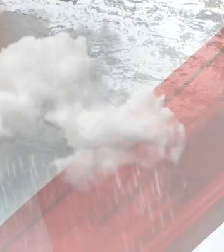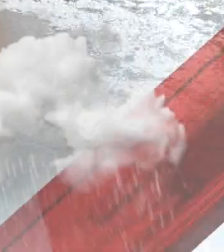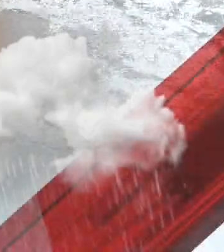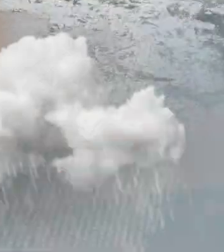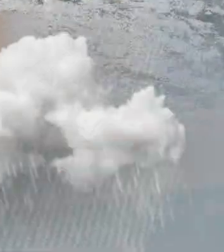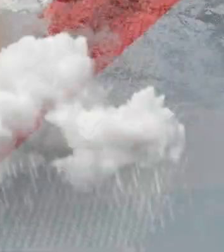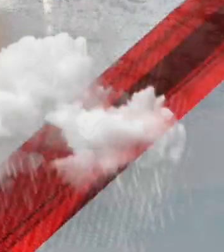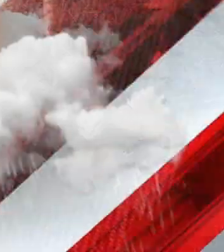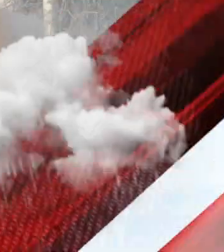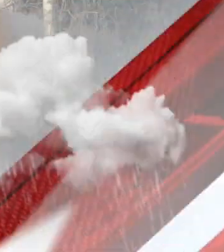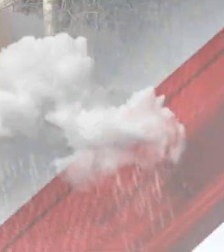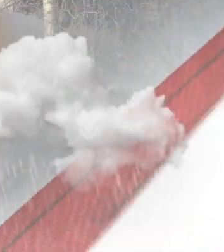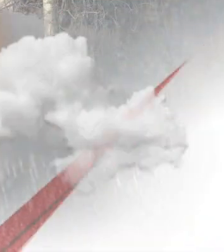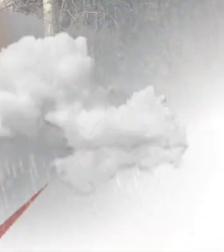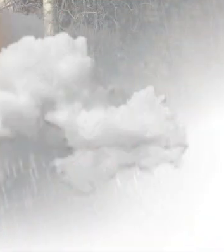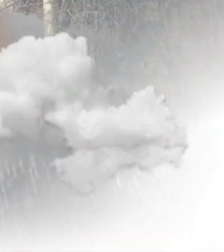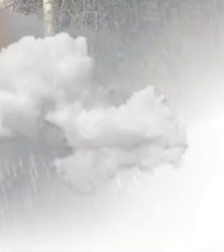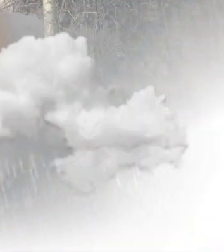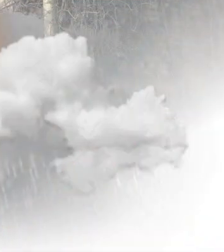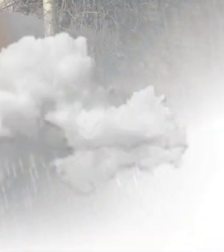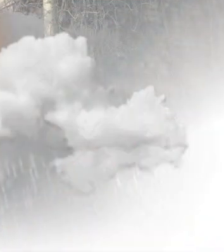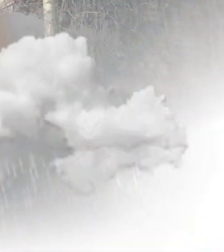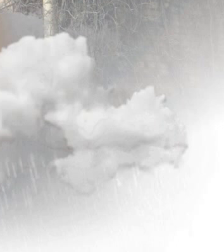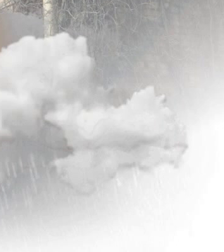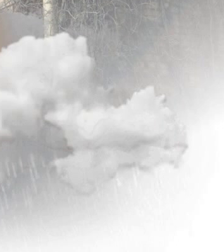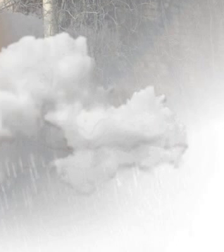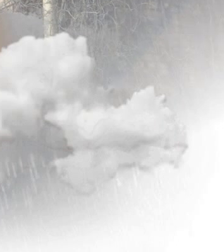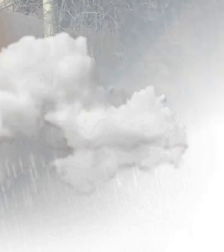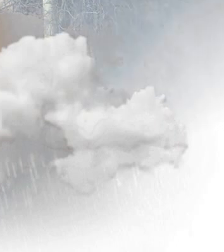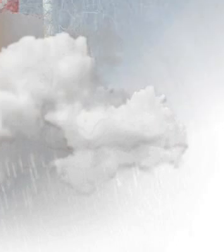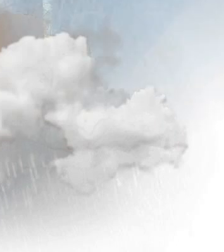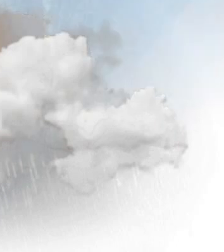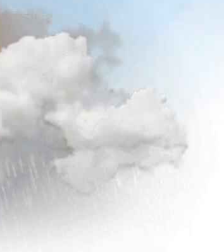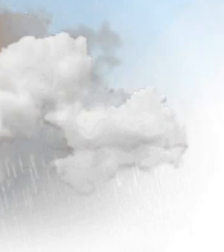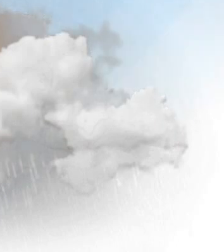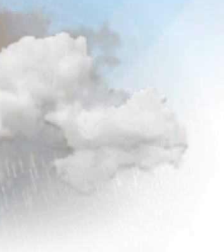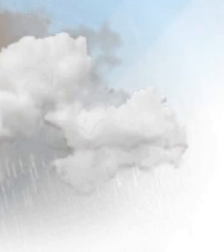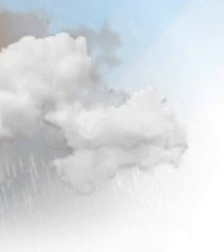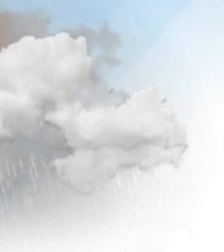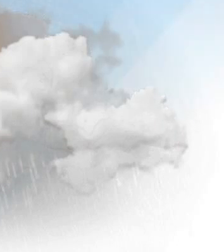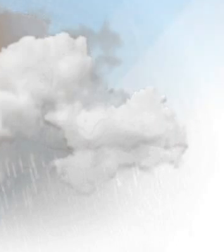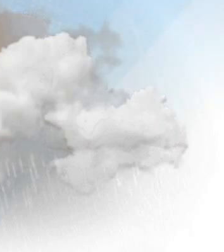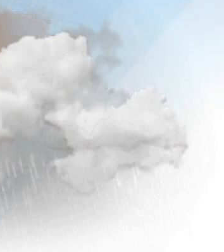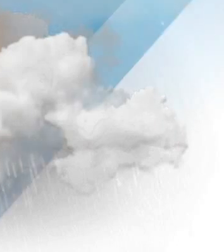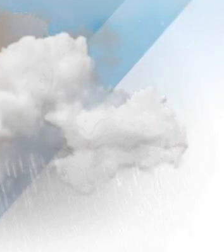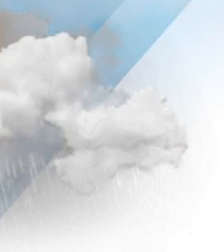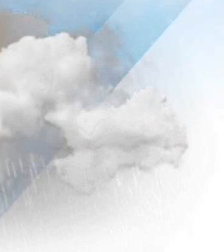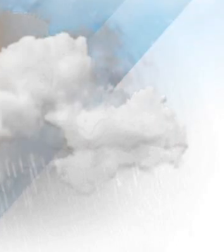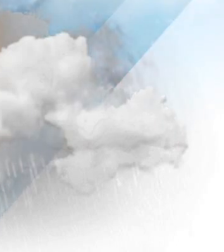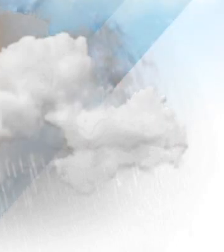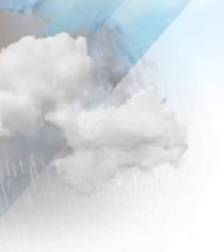25 днём і да плюс 23 вечарам, пахмурна, невялікі дождж, вецер